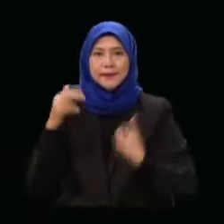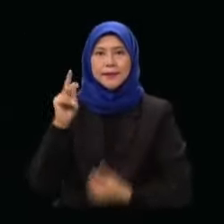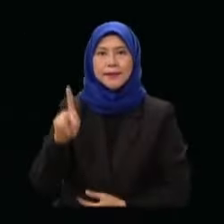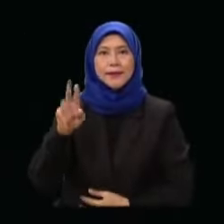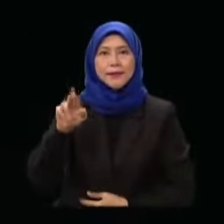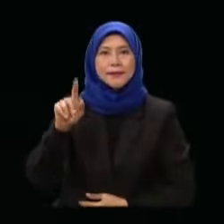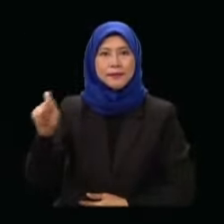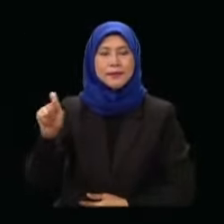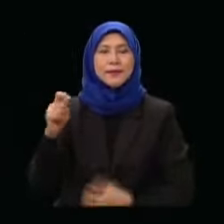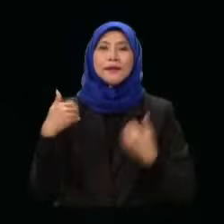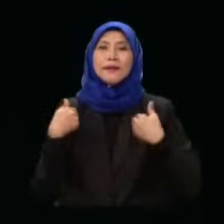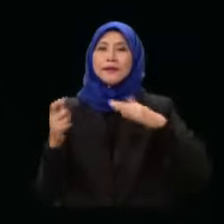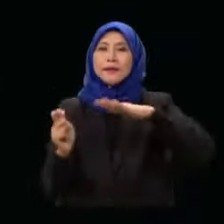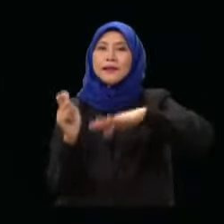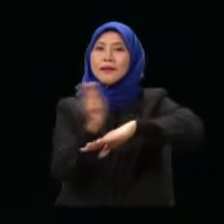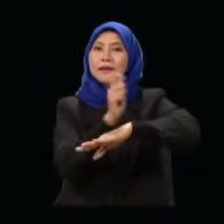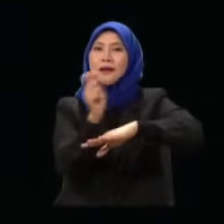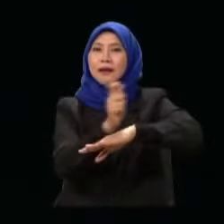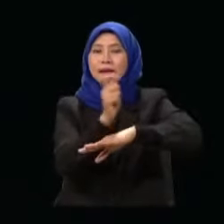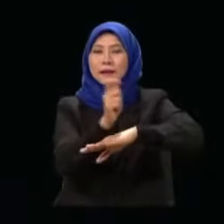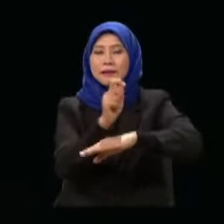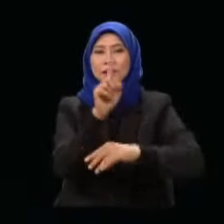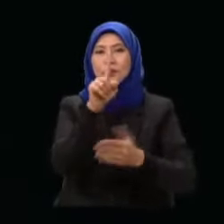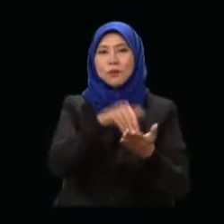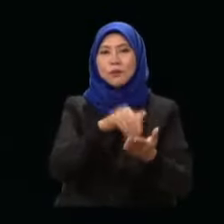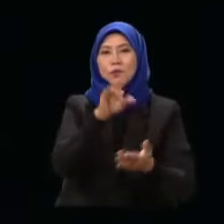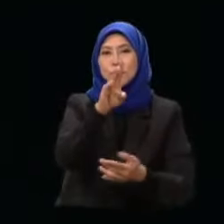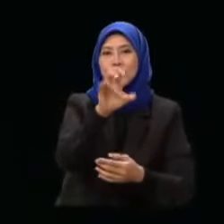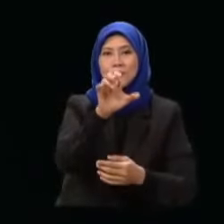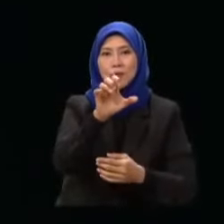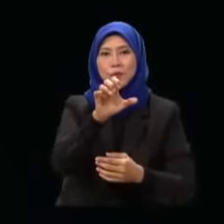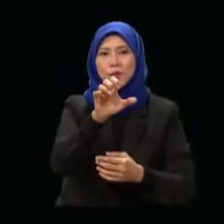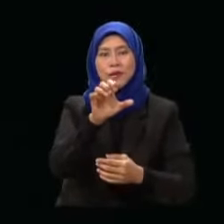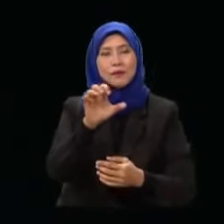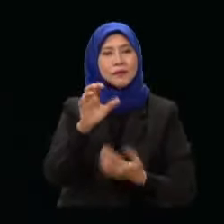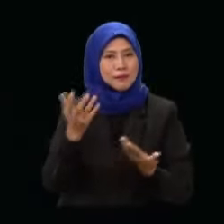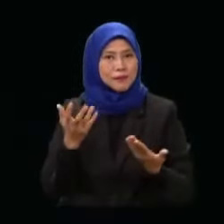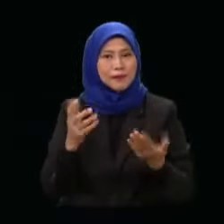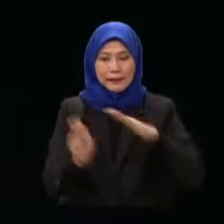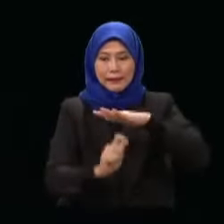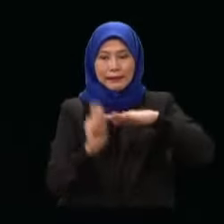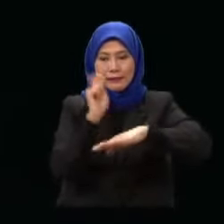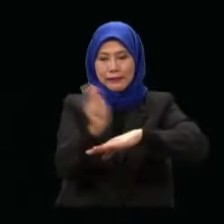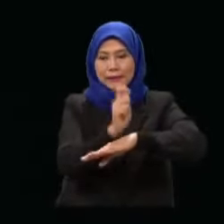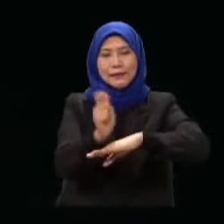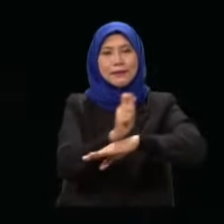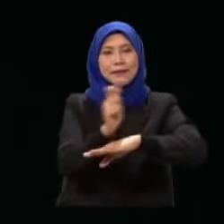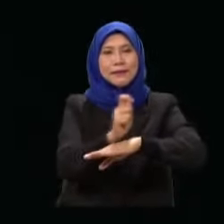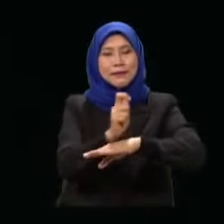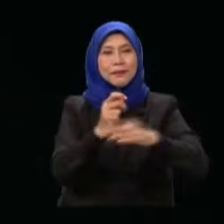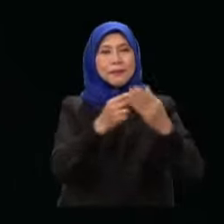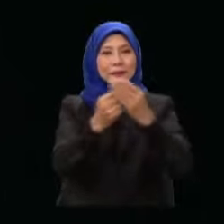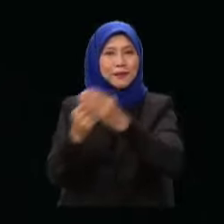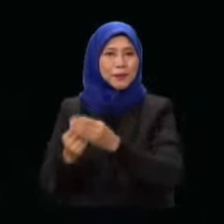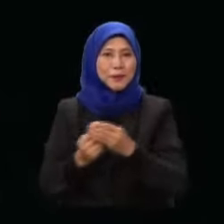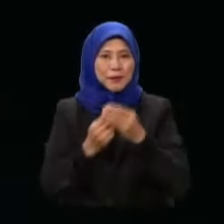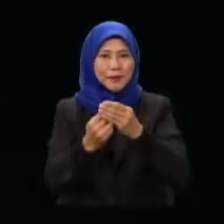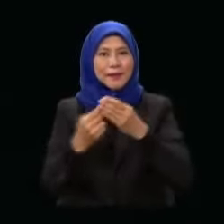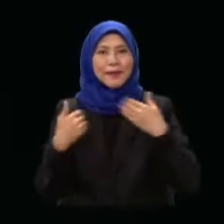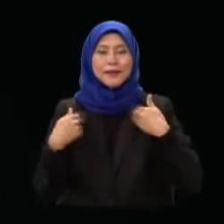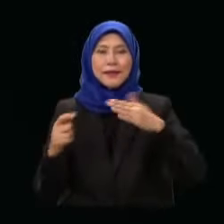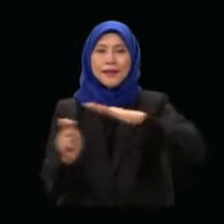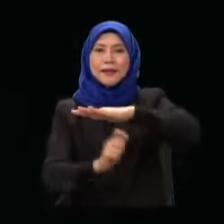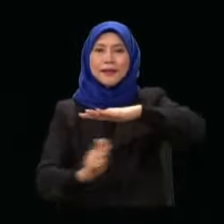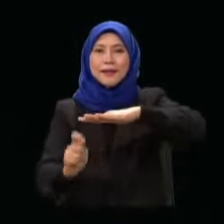the tadi Kak perpaduan negara ada 1781 tadi Kak perpaduan negara kita added Aska